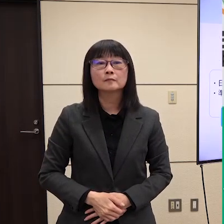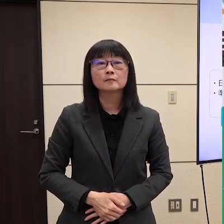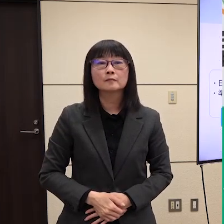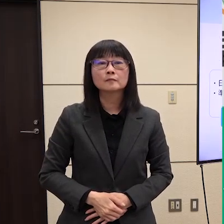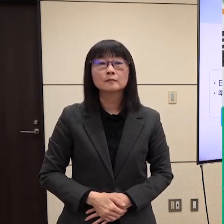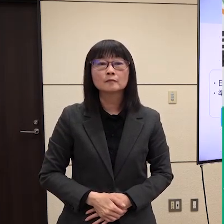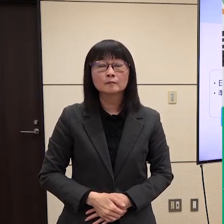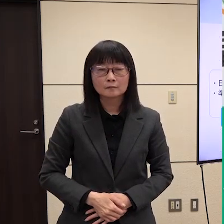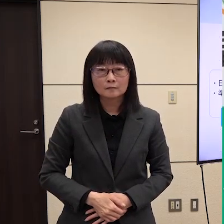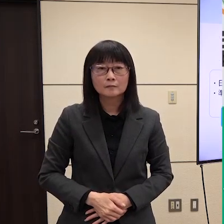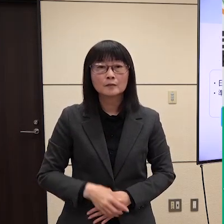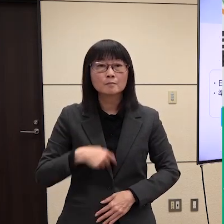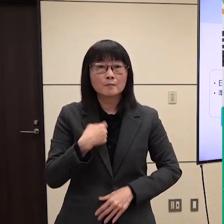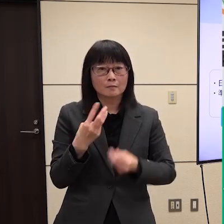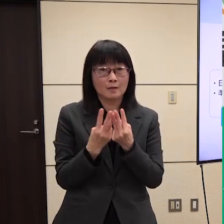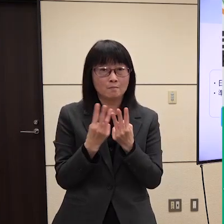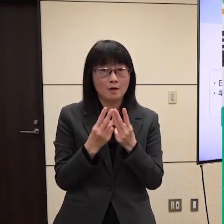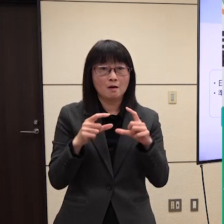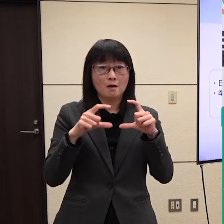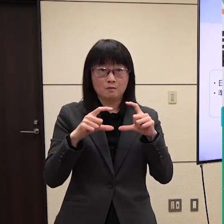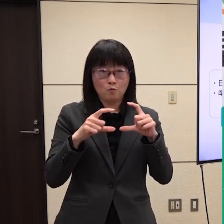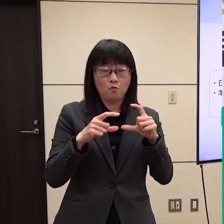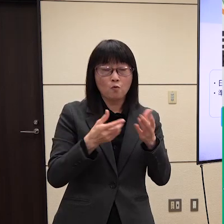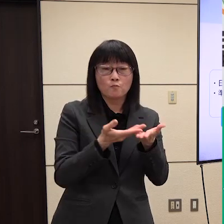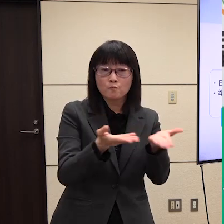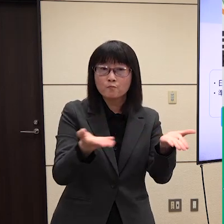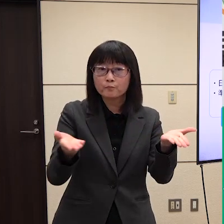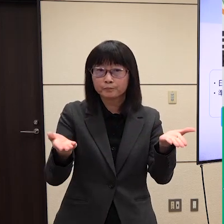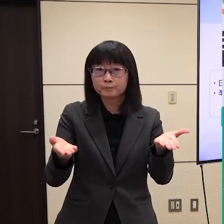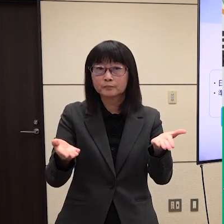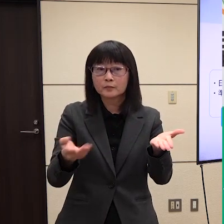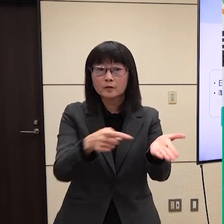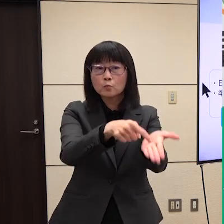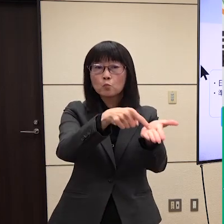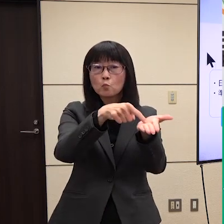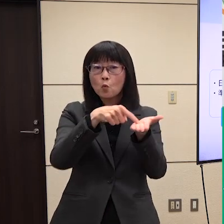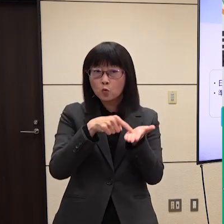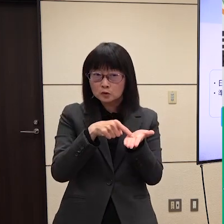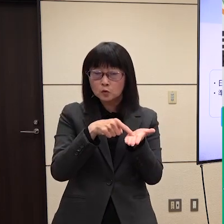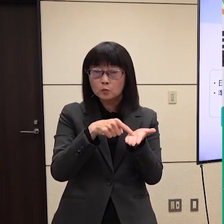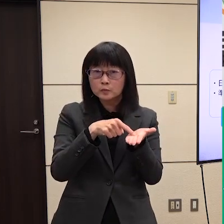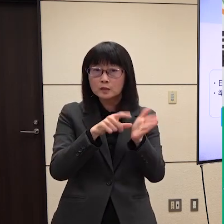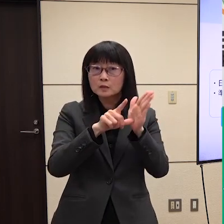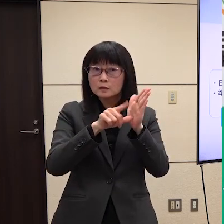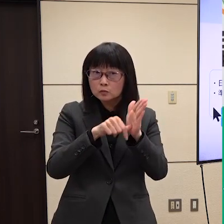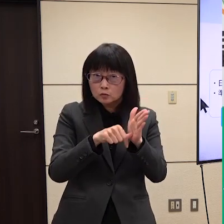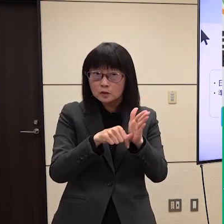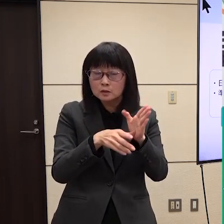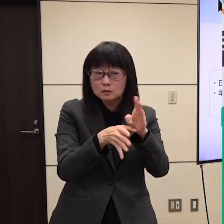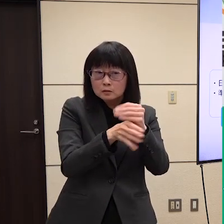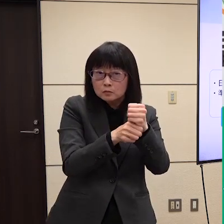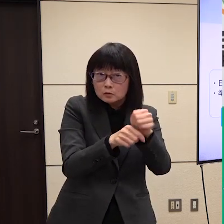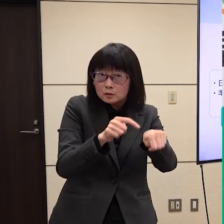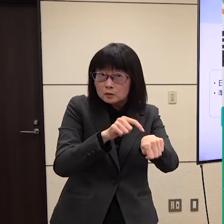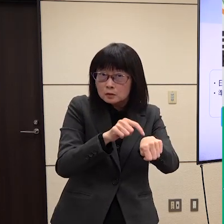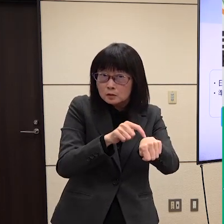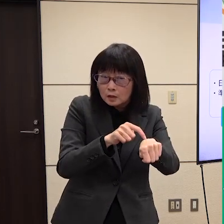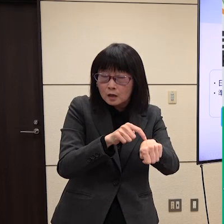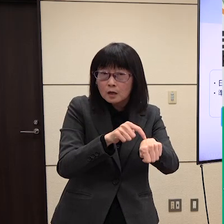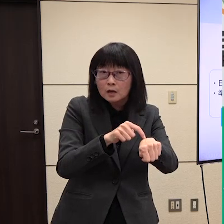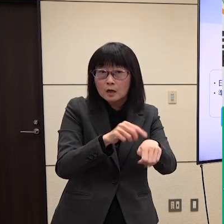ードを交付までの流れで言いますと、申し込みいただいたときに日程を調整したり、準備物の確認